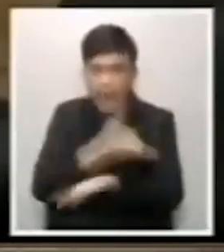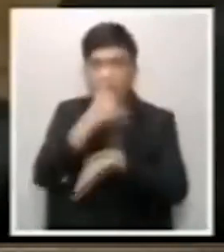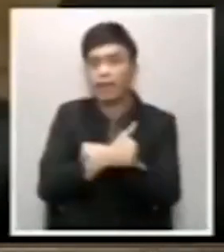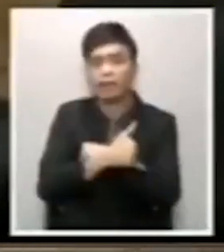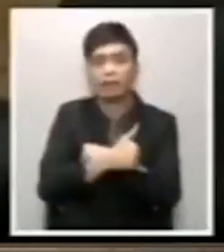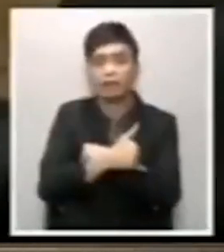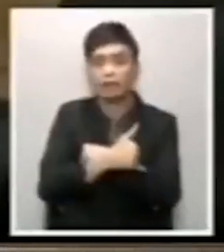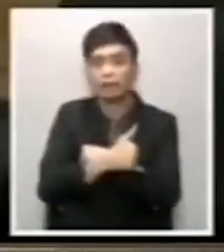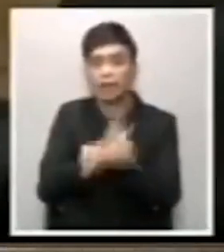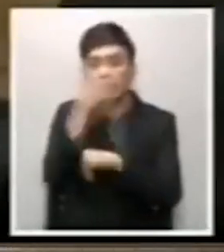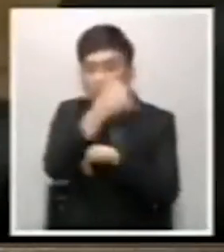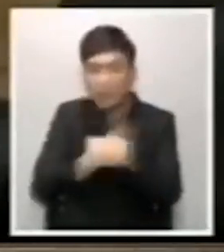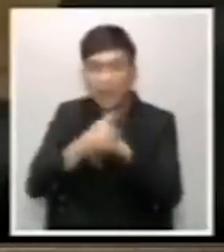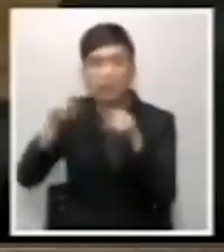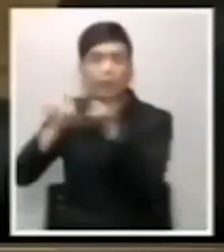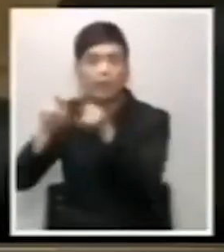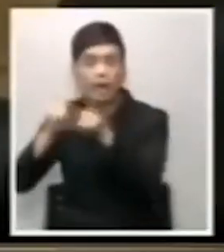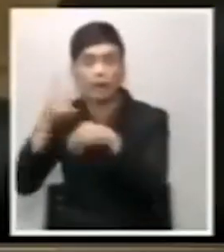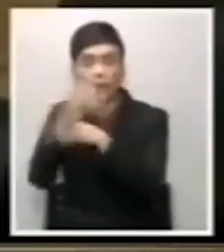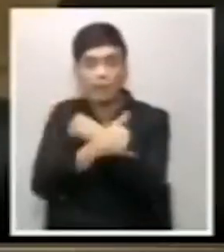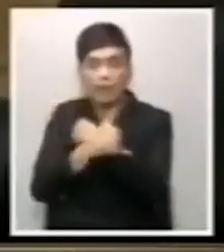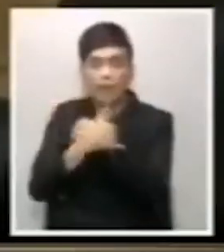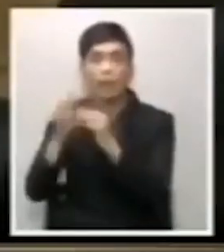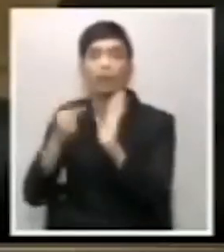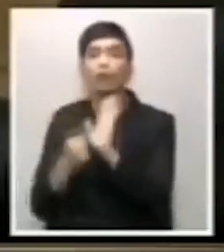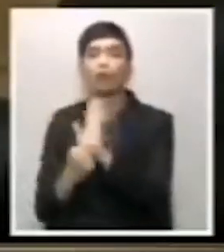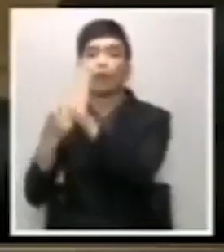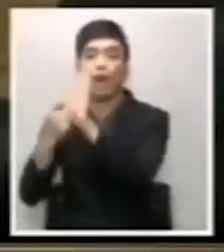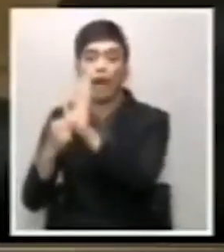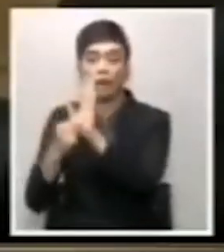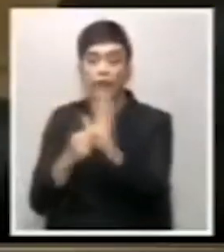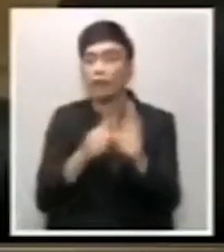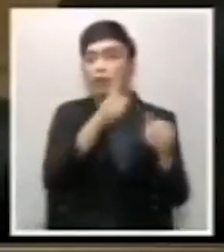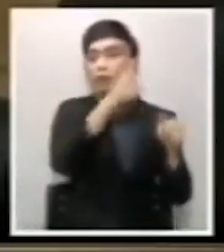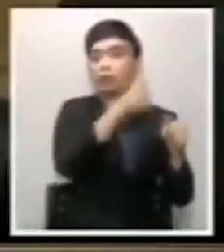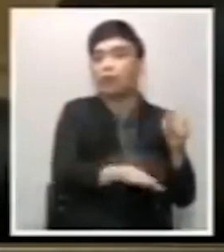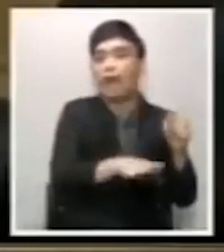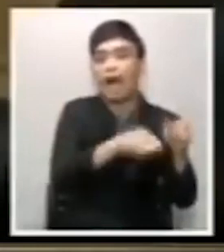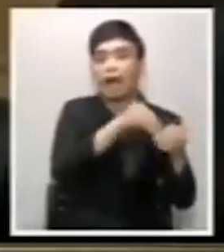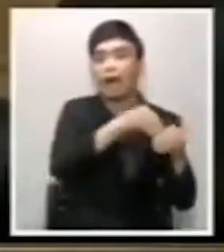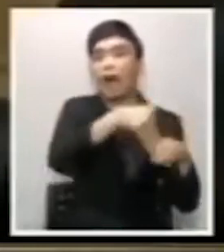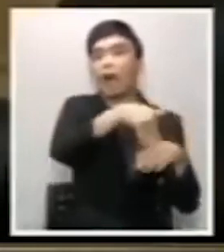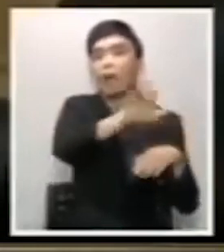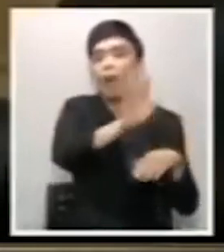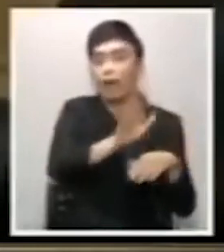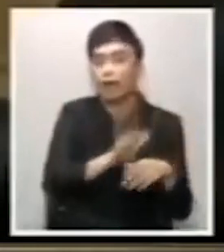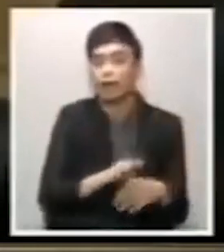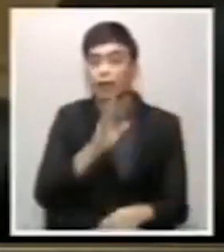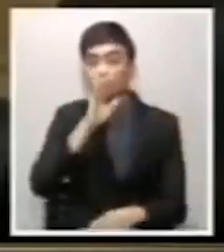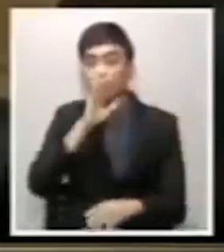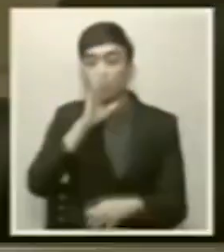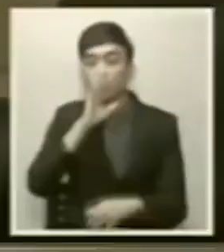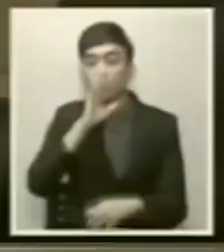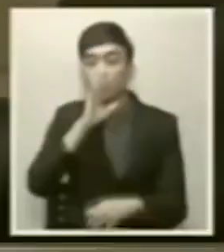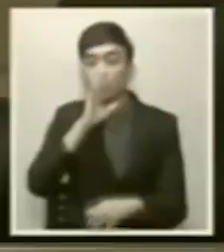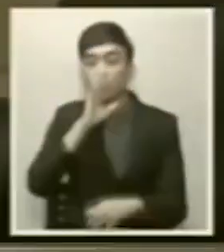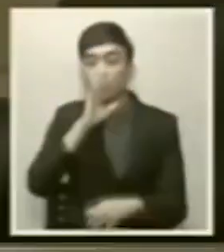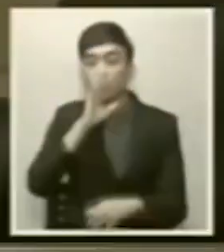ะอยู่ไม่ได้ประสบการณ์ในต่างประเทศสอนมาตลอดครับว่าท้ายที่สุดเผด็จการจะพินาศเสม